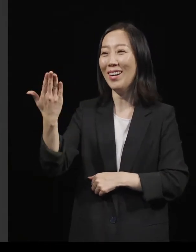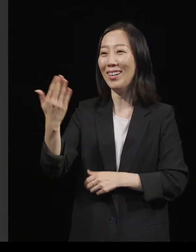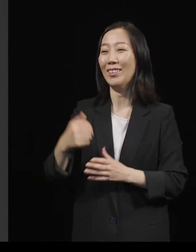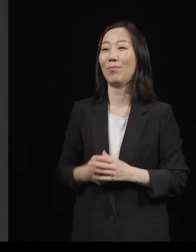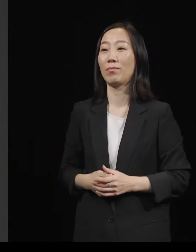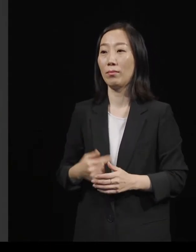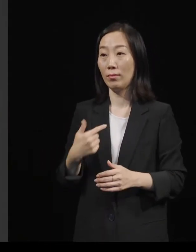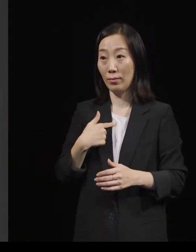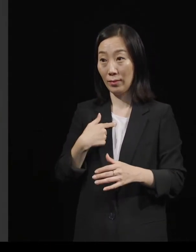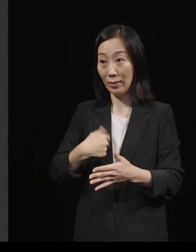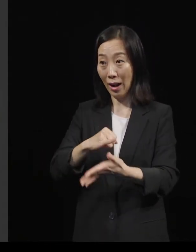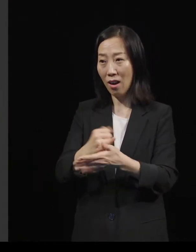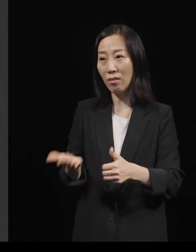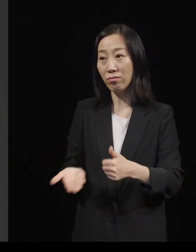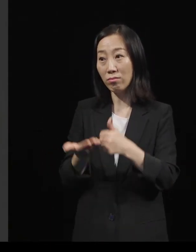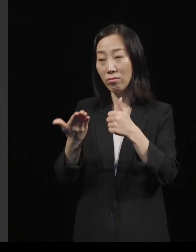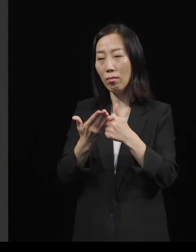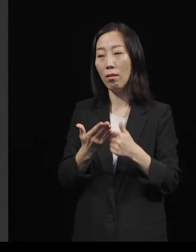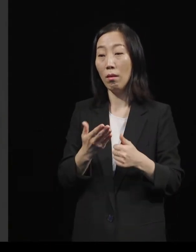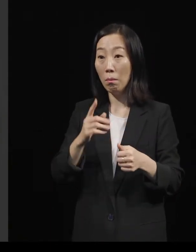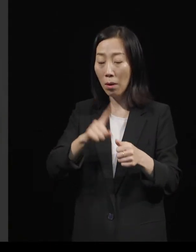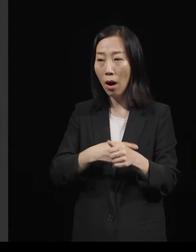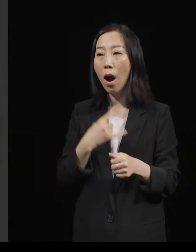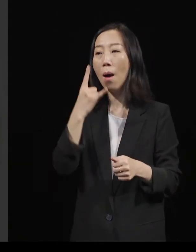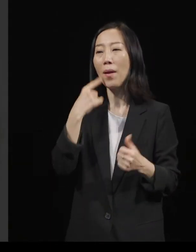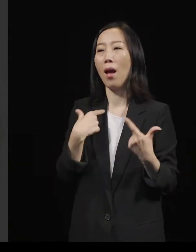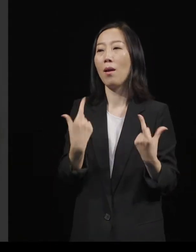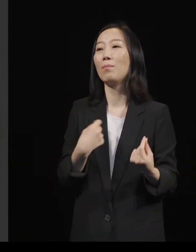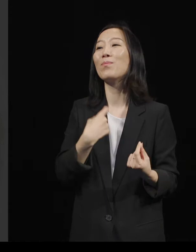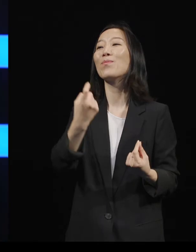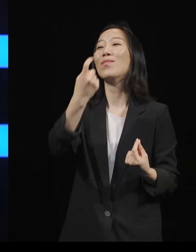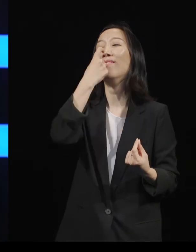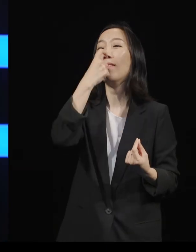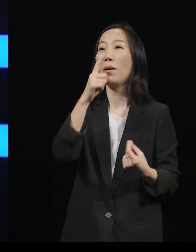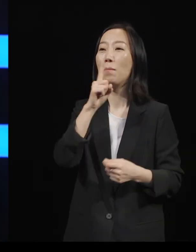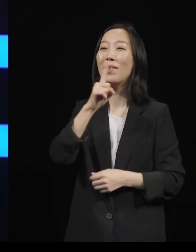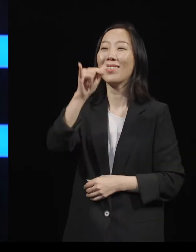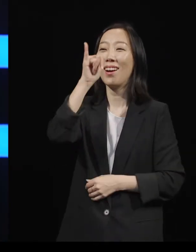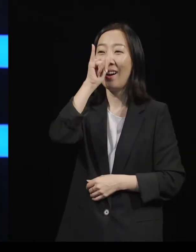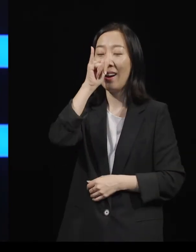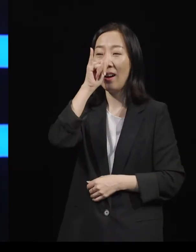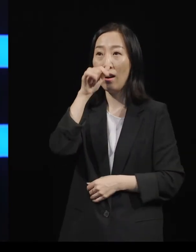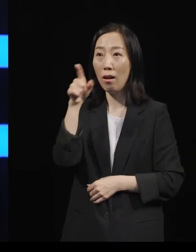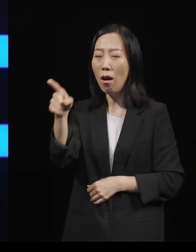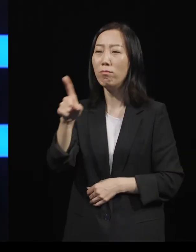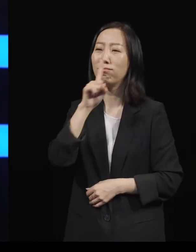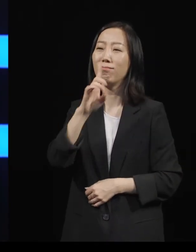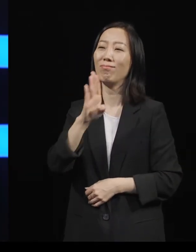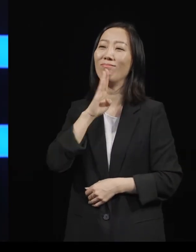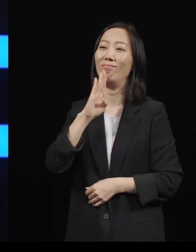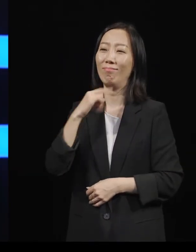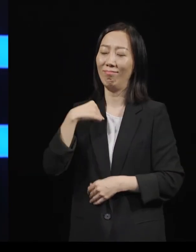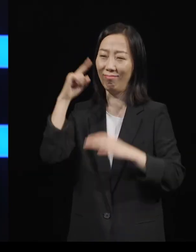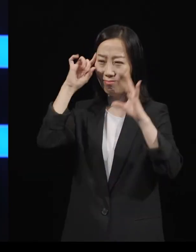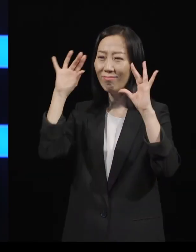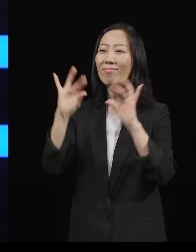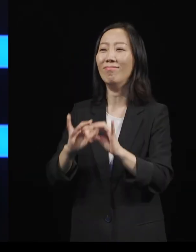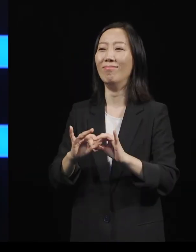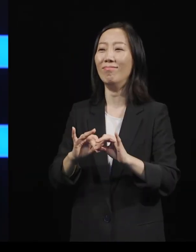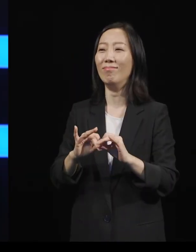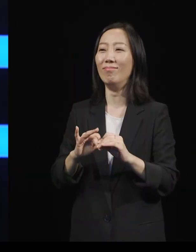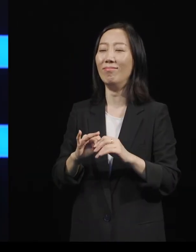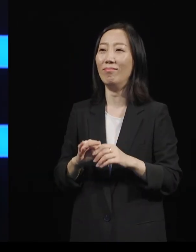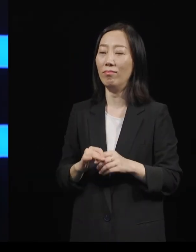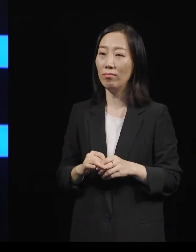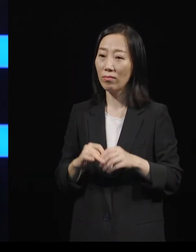우리가 아이를 키우면서 엄마도 같이 배운다라고 하잖아요. 그 말이 정말 맞는 것 같습니다. 저도